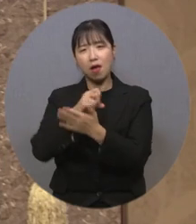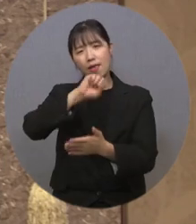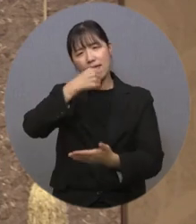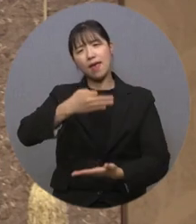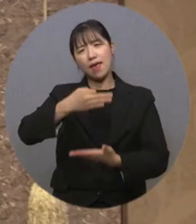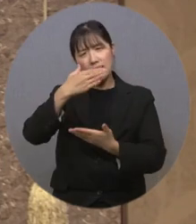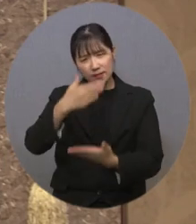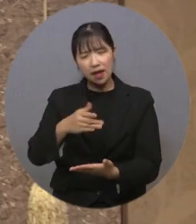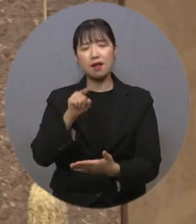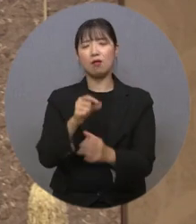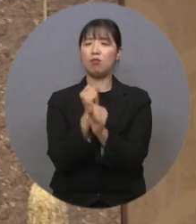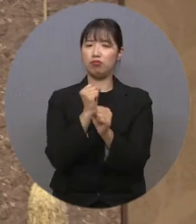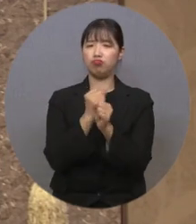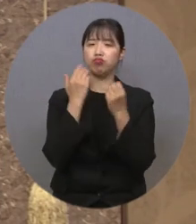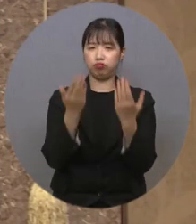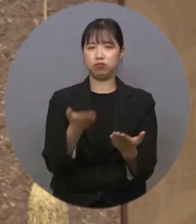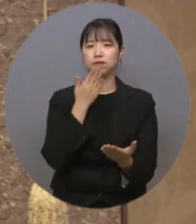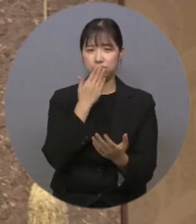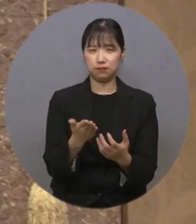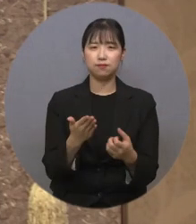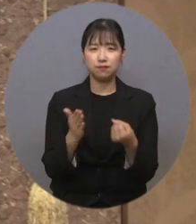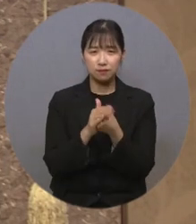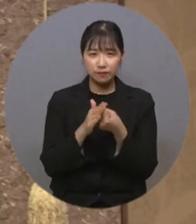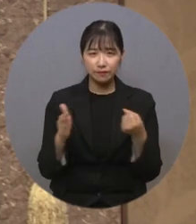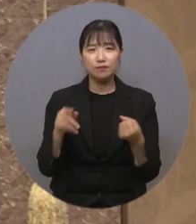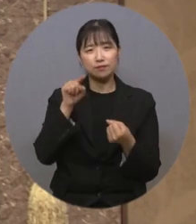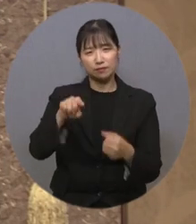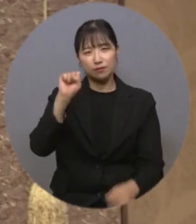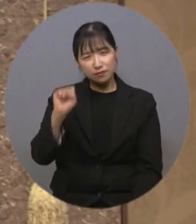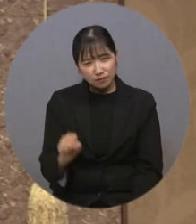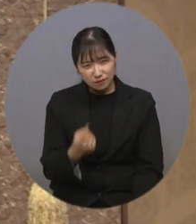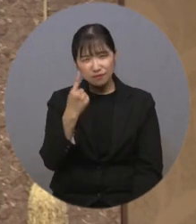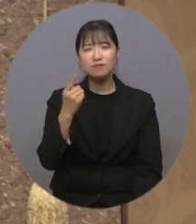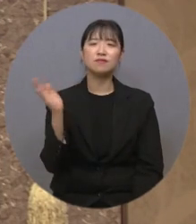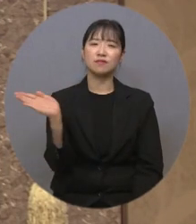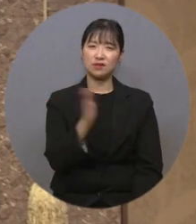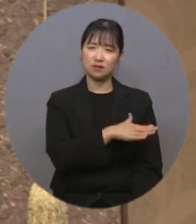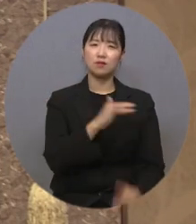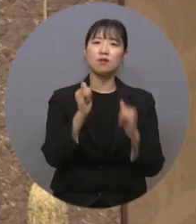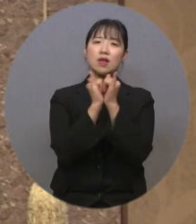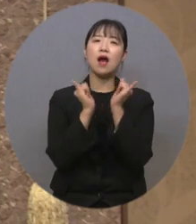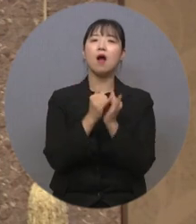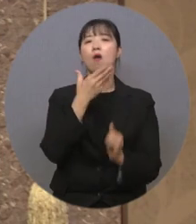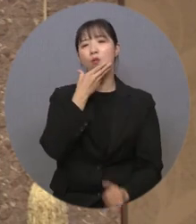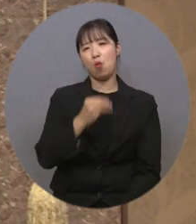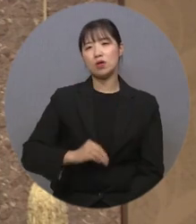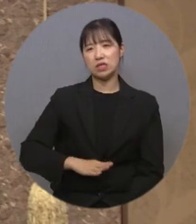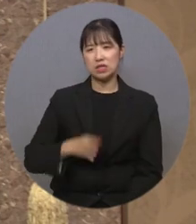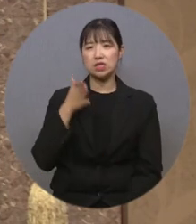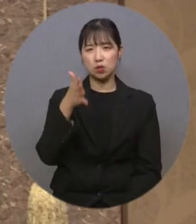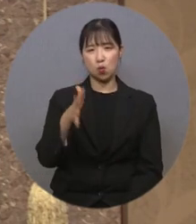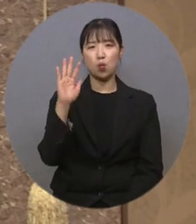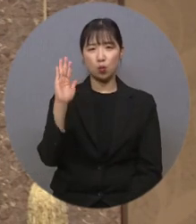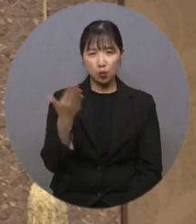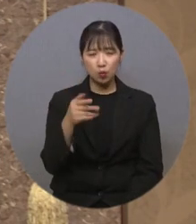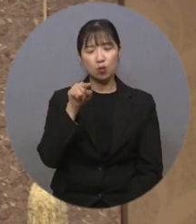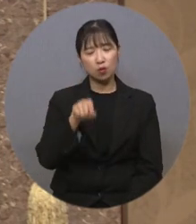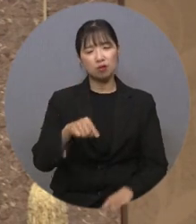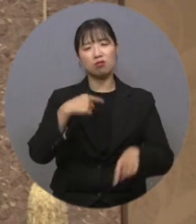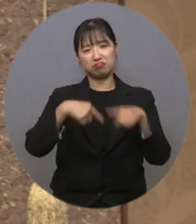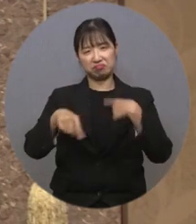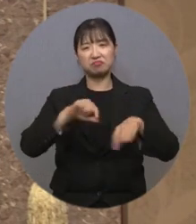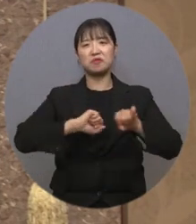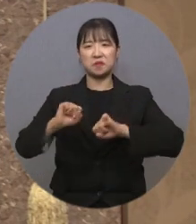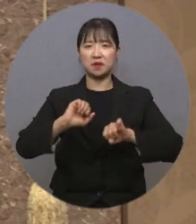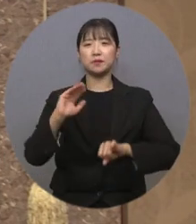예산으로도 만들 수 있기 때문에 그게 이제 발단이 되어가지고 네. 사회복지를 하게 되었고 또 이러한